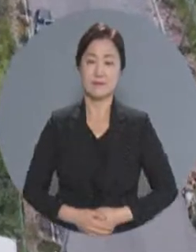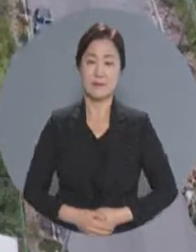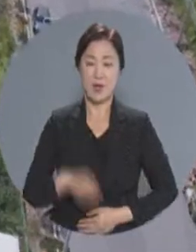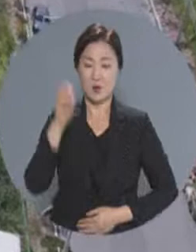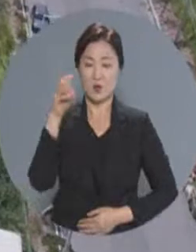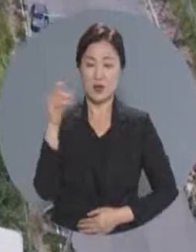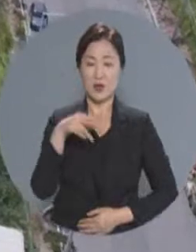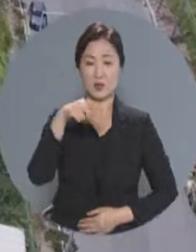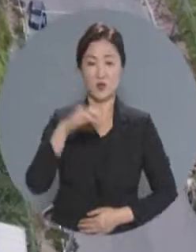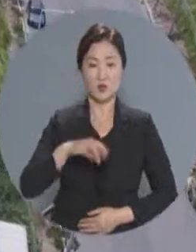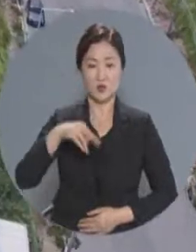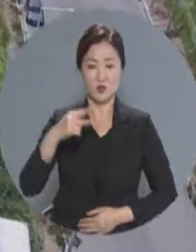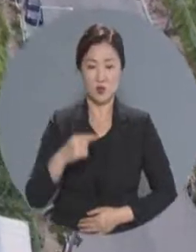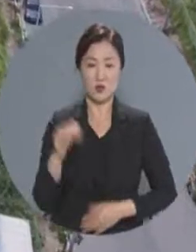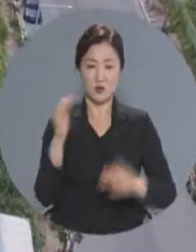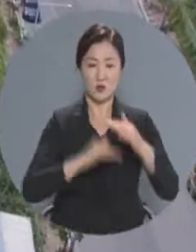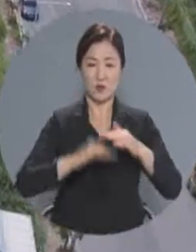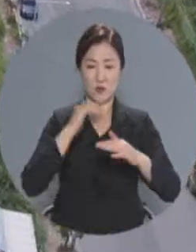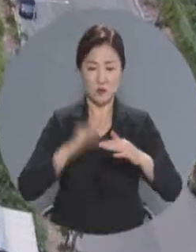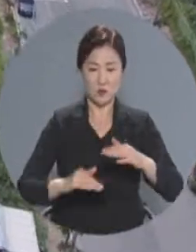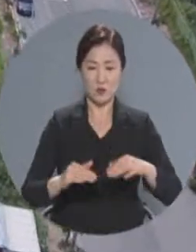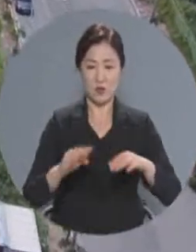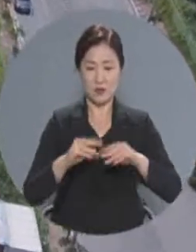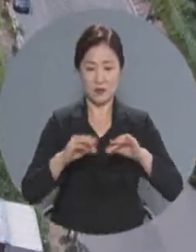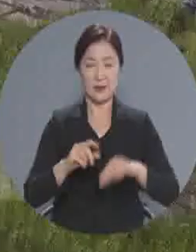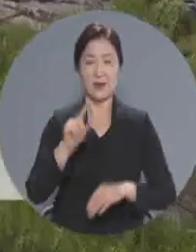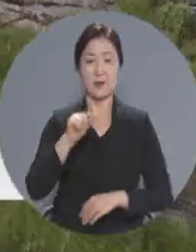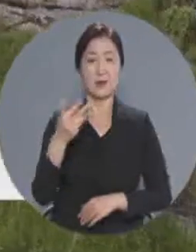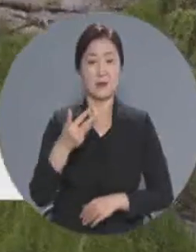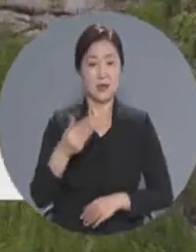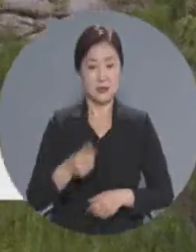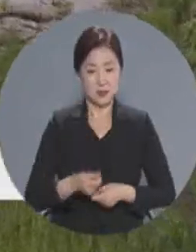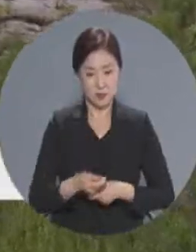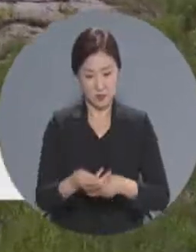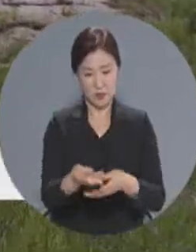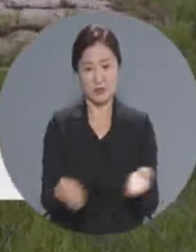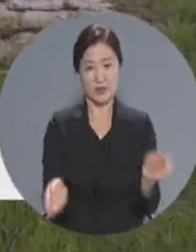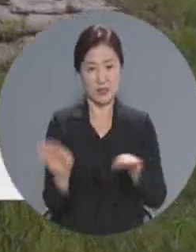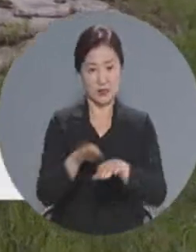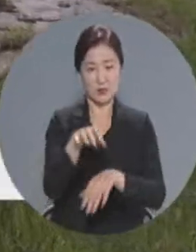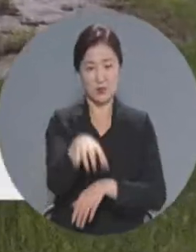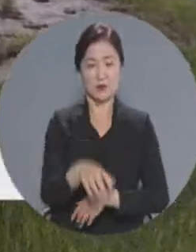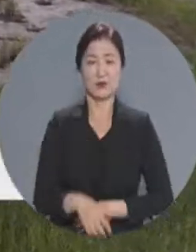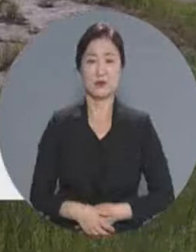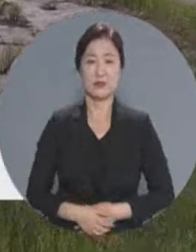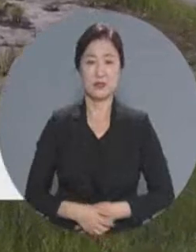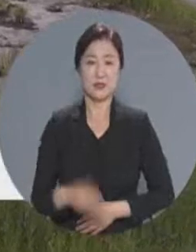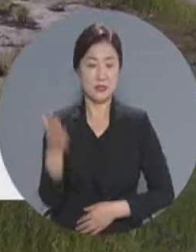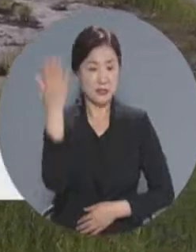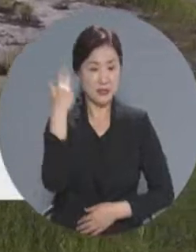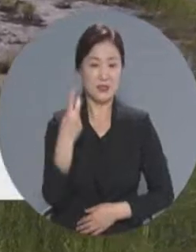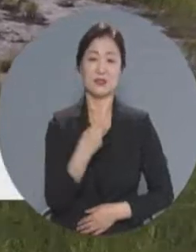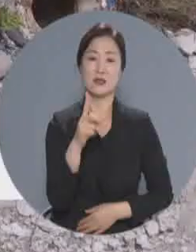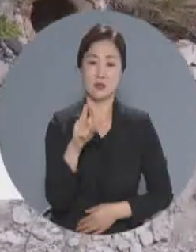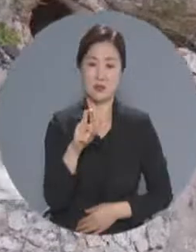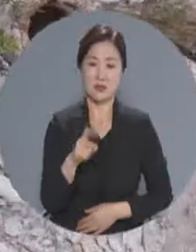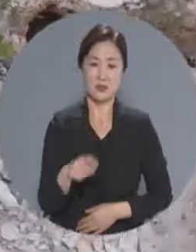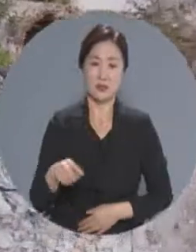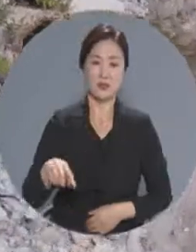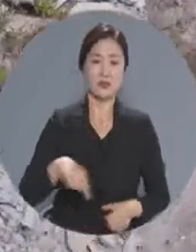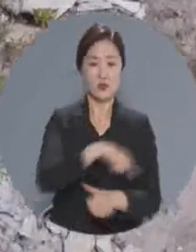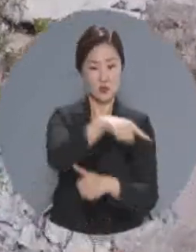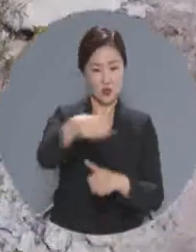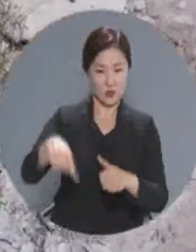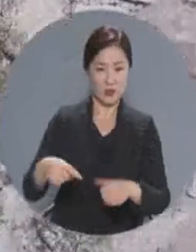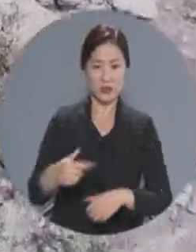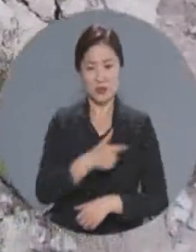광양시 중동 공유수면 내 18,000여 제곱미터 면적의 매립부지. 광양시는 지난 2010년 이 일대 대형